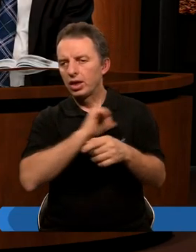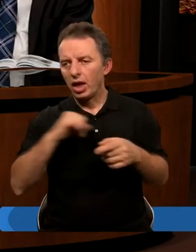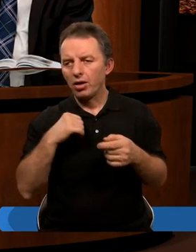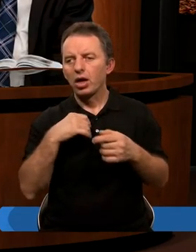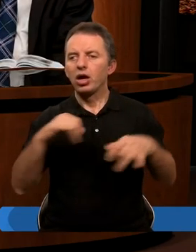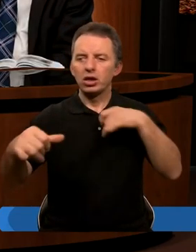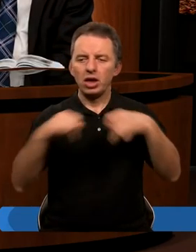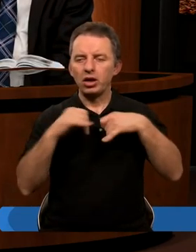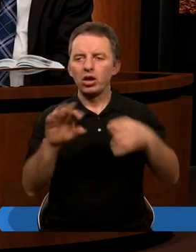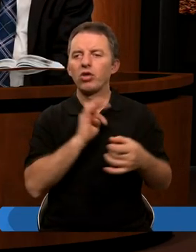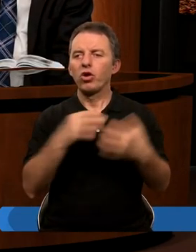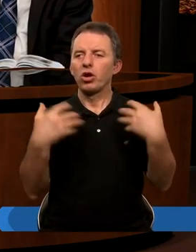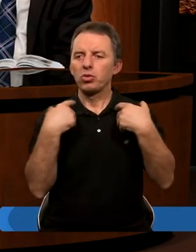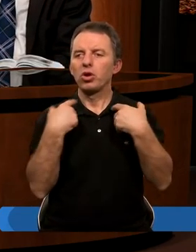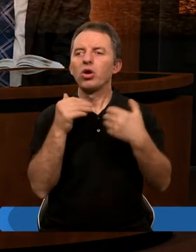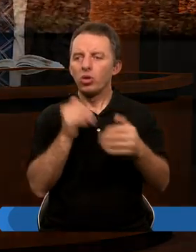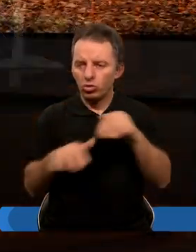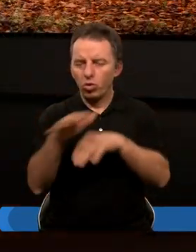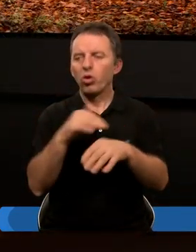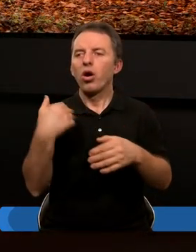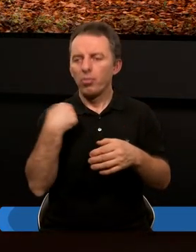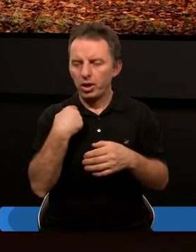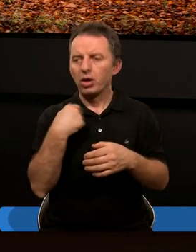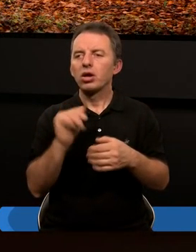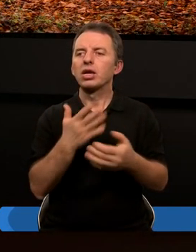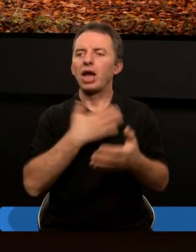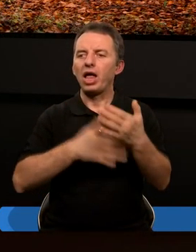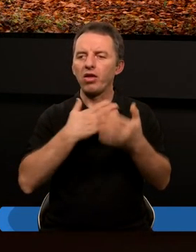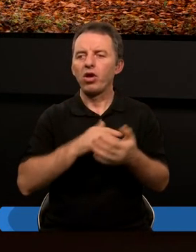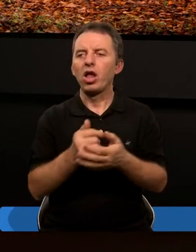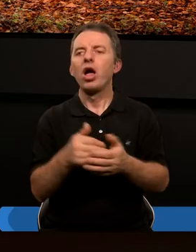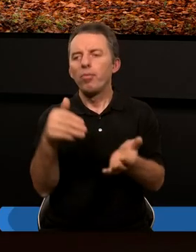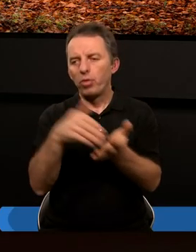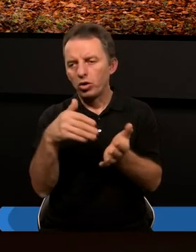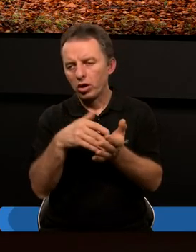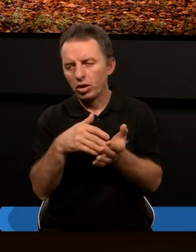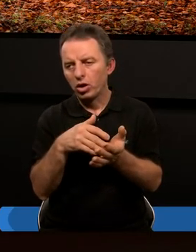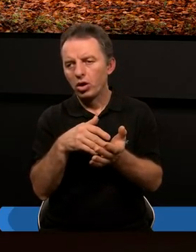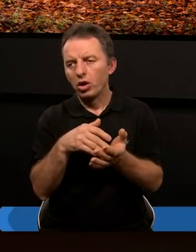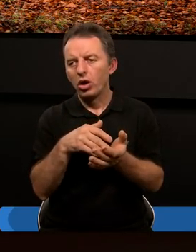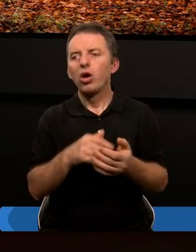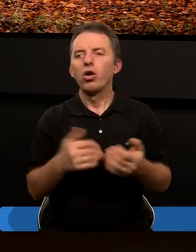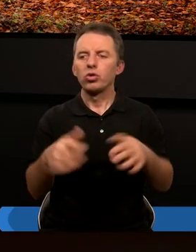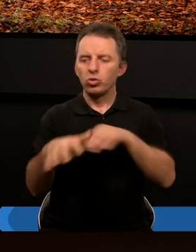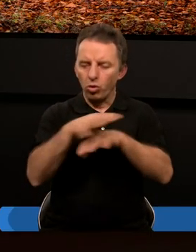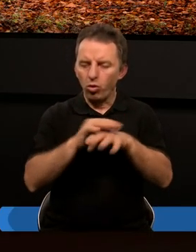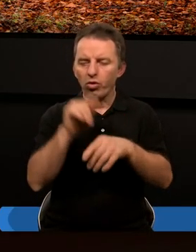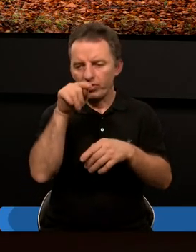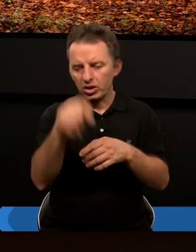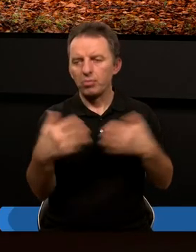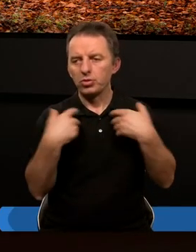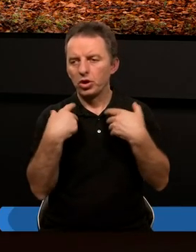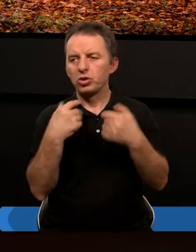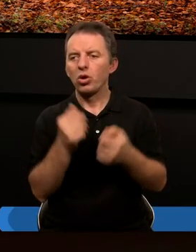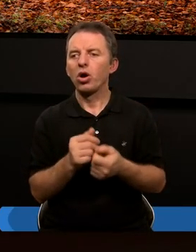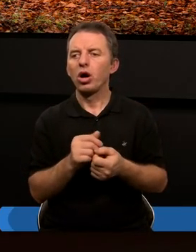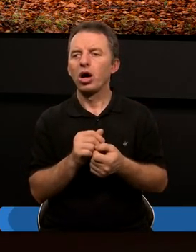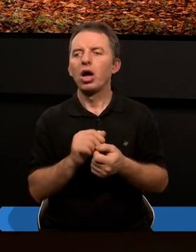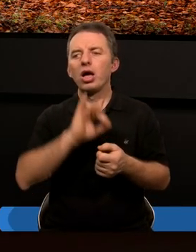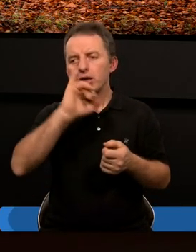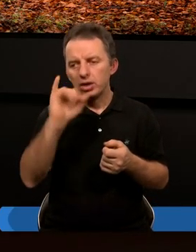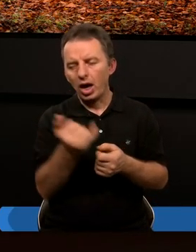zarządzać swoim życiem tak, żeby Bóg mógł być z tego zadowolony. Potrzebny jest Bóg w tym życiu albo